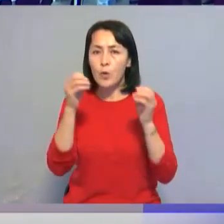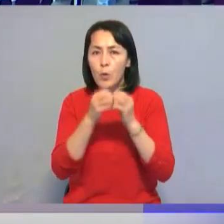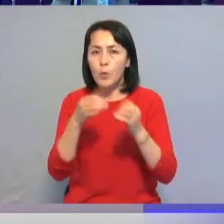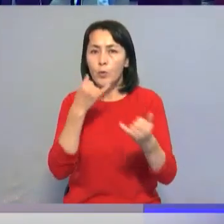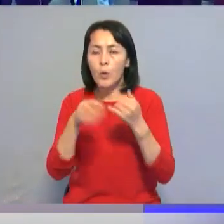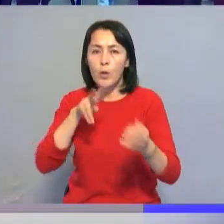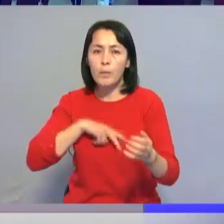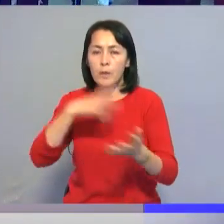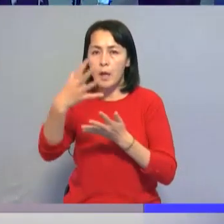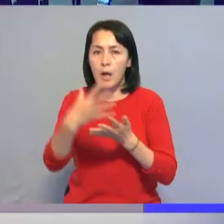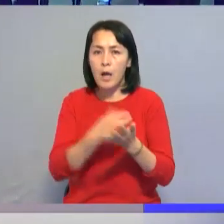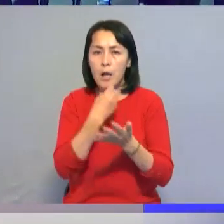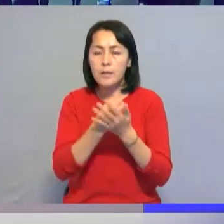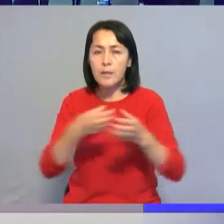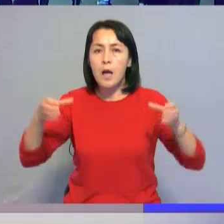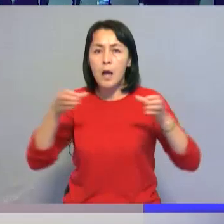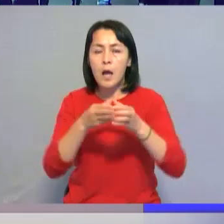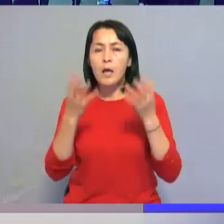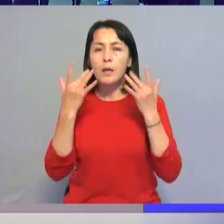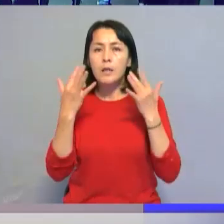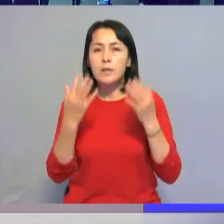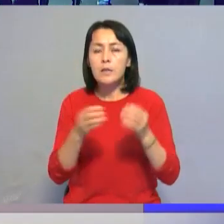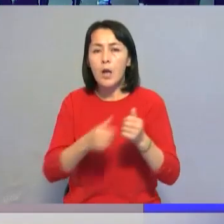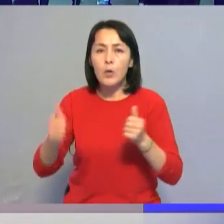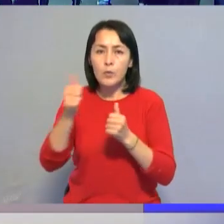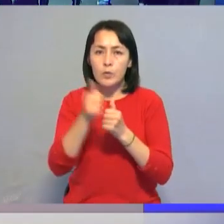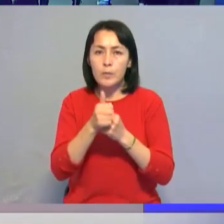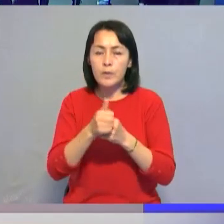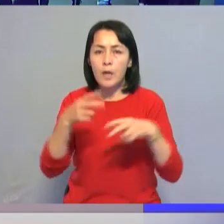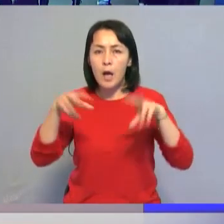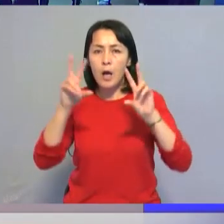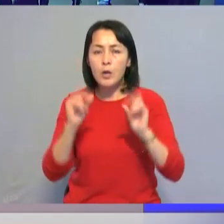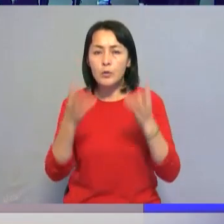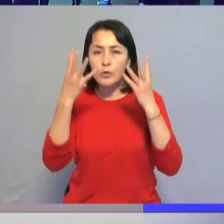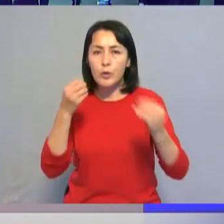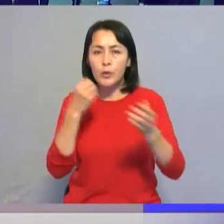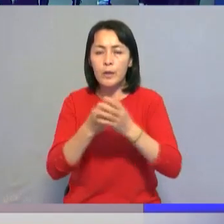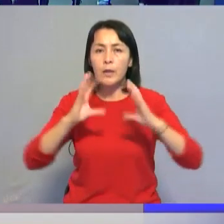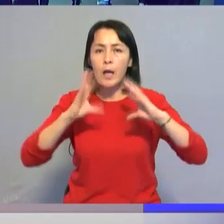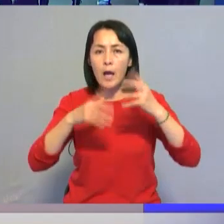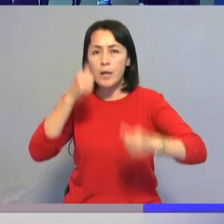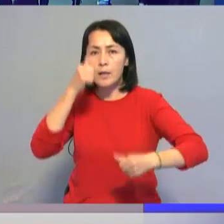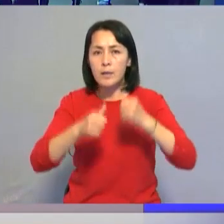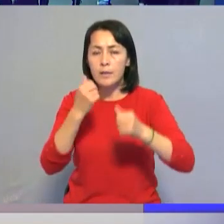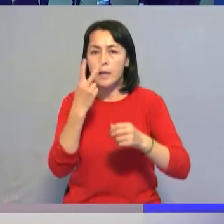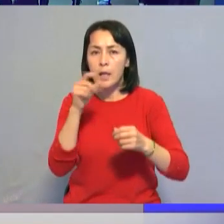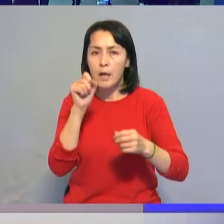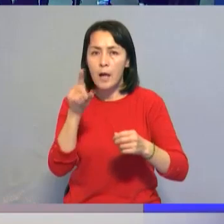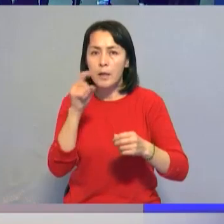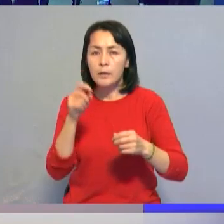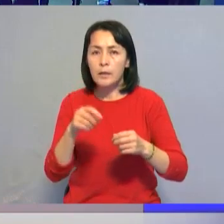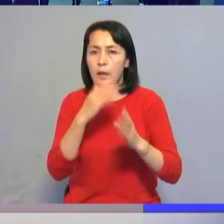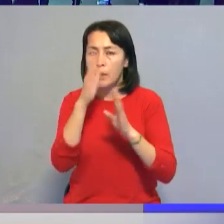10 қола медальдарын еншілеп, командалық есепте көш бастады. Мамандар бұған дейін әлем чемпионаттарынан 2